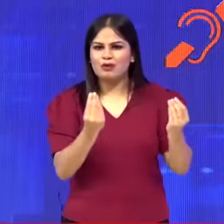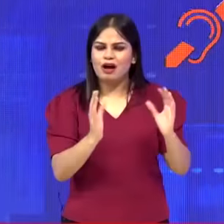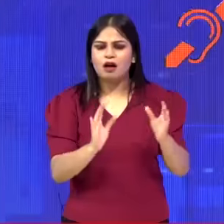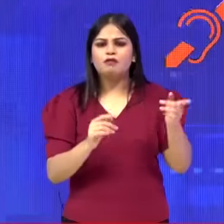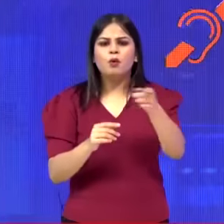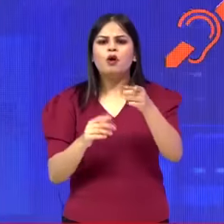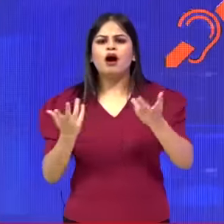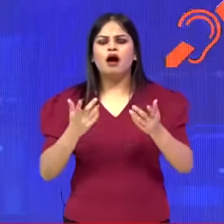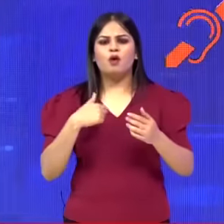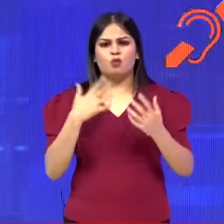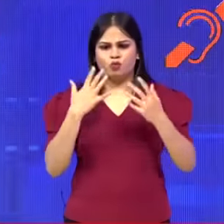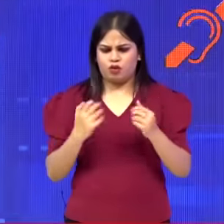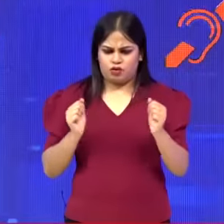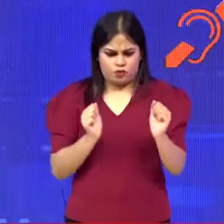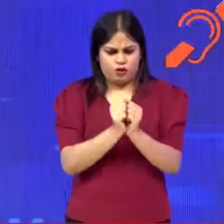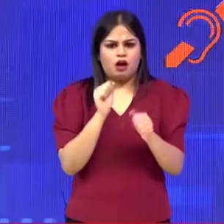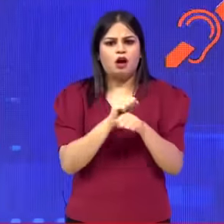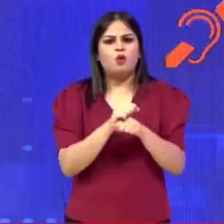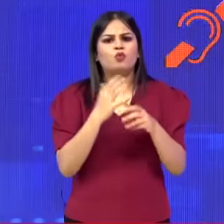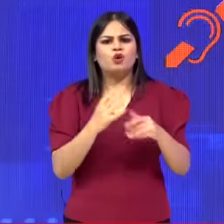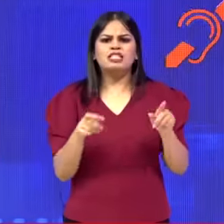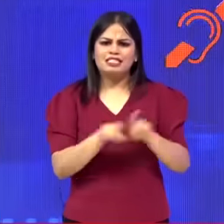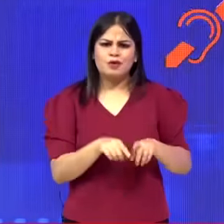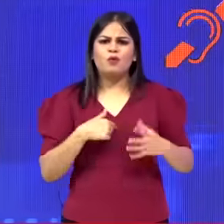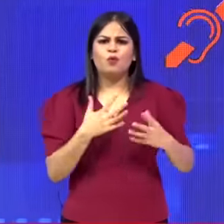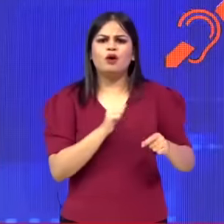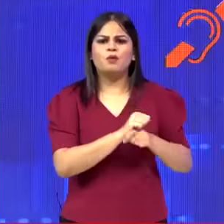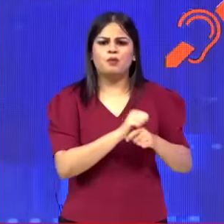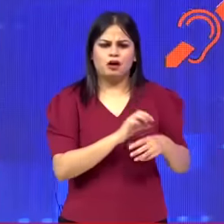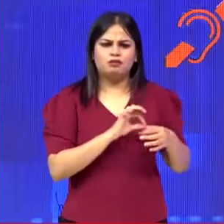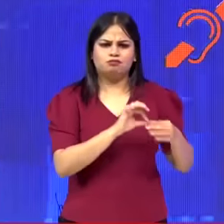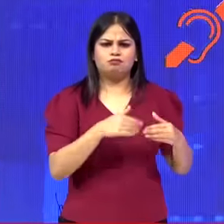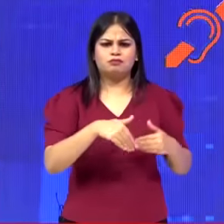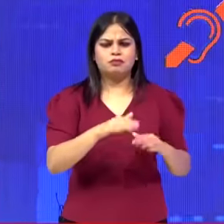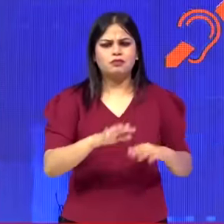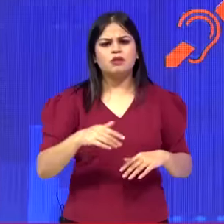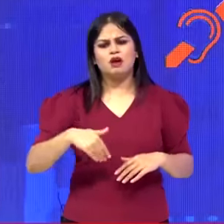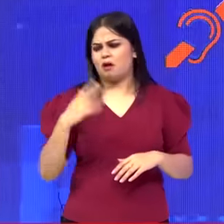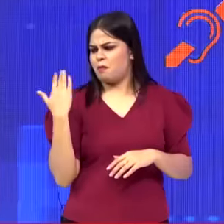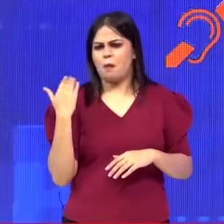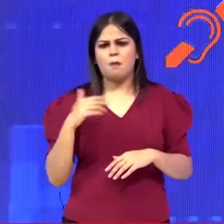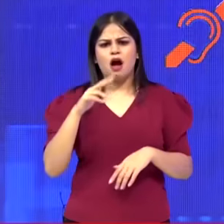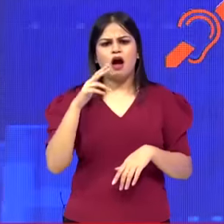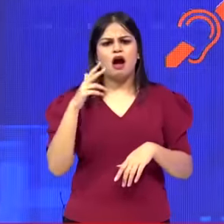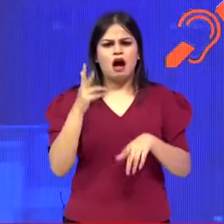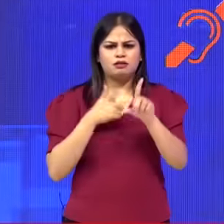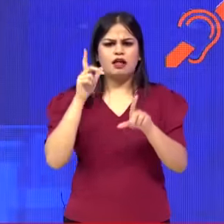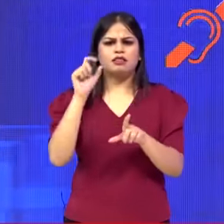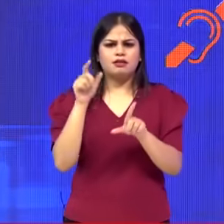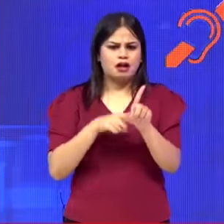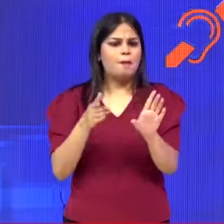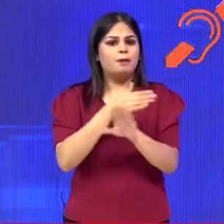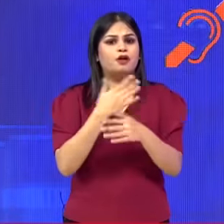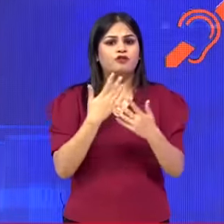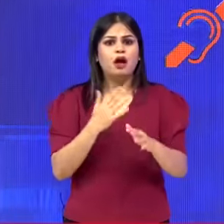दे ऑल्सो आई मीन वॉन्ट टू वर्क विथ मी, आई ऑल्सो वॉन्ट टू वर्क विथ दैम. ये अभी हाल ही में शुरू हुआ है, 8-10 साल पहले, बट इसके पहले तो